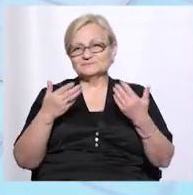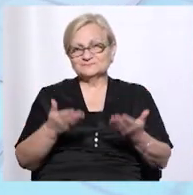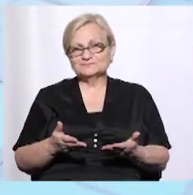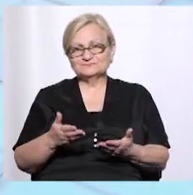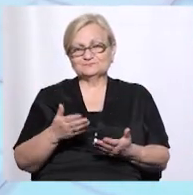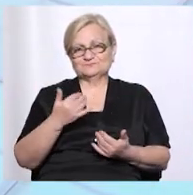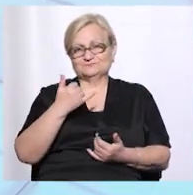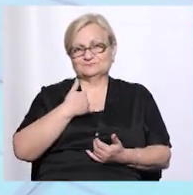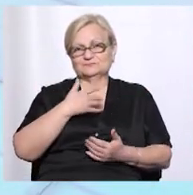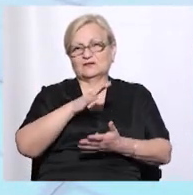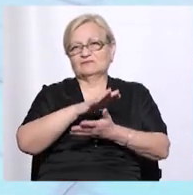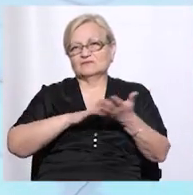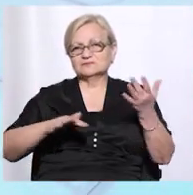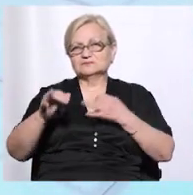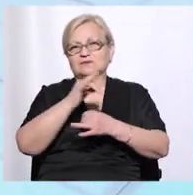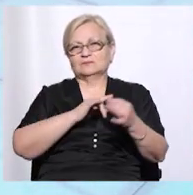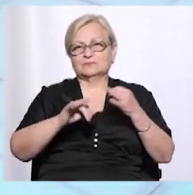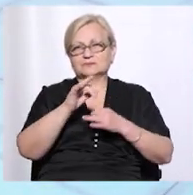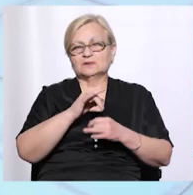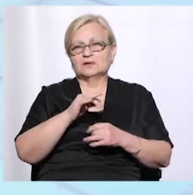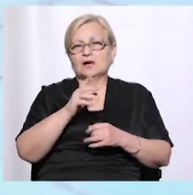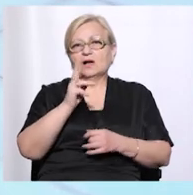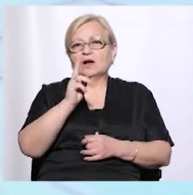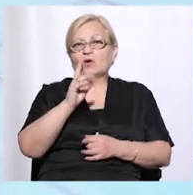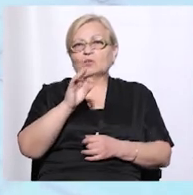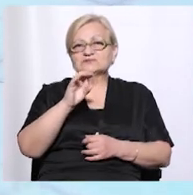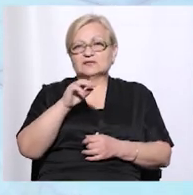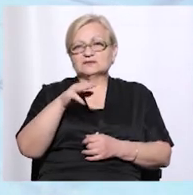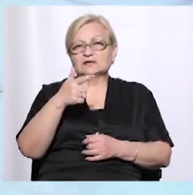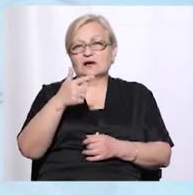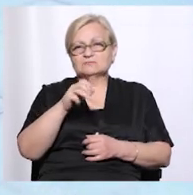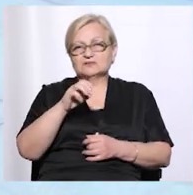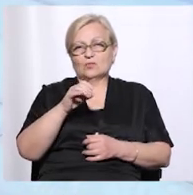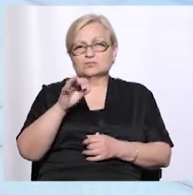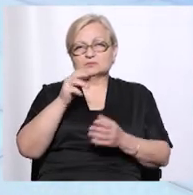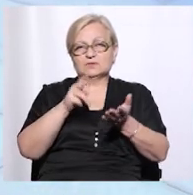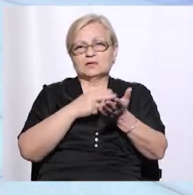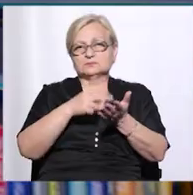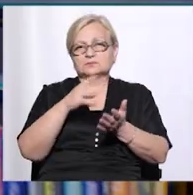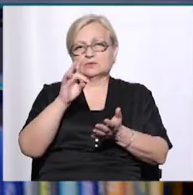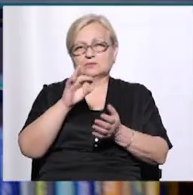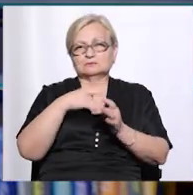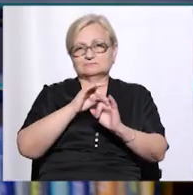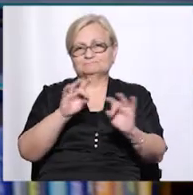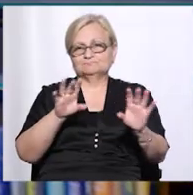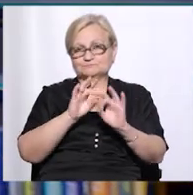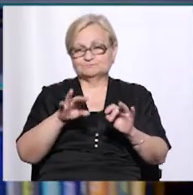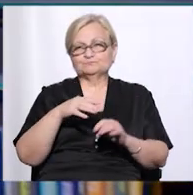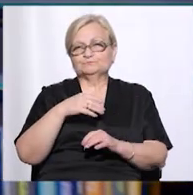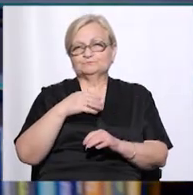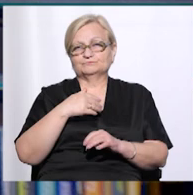მოგესალმებით, ჩვენ ვაგრძელებთ საუბარს კონსტანტინე გამსახურდიას რომანზე დიდოსტატის მარჯვენა. სამწუხაროდ